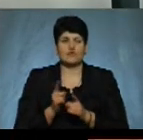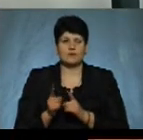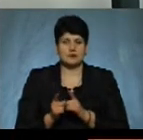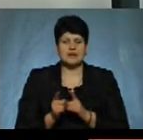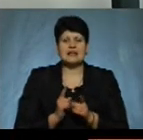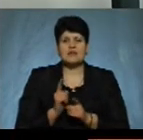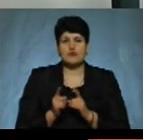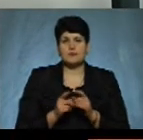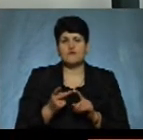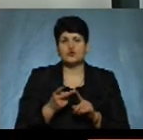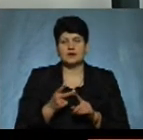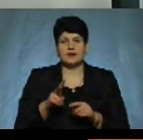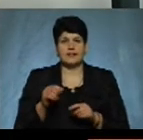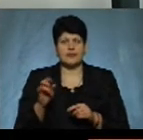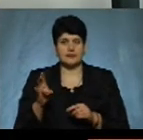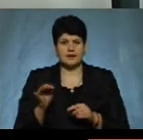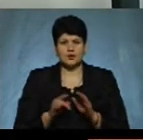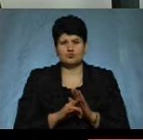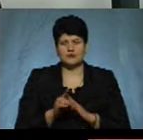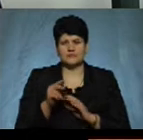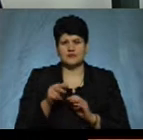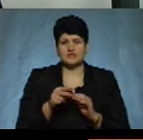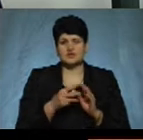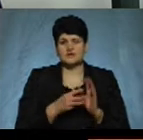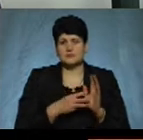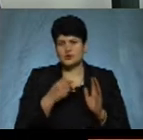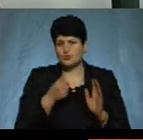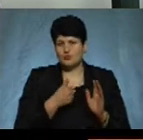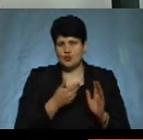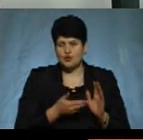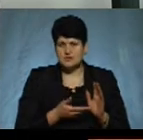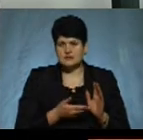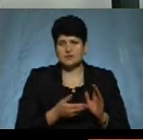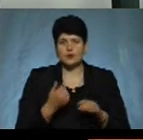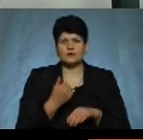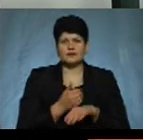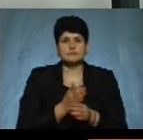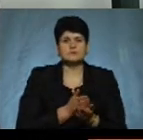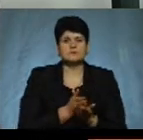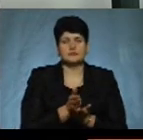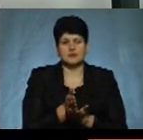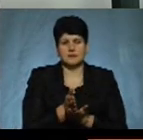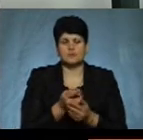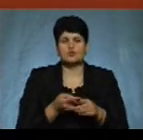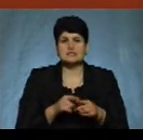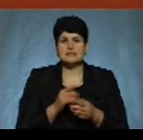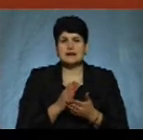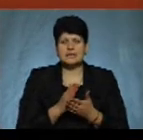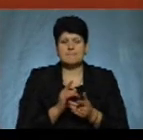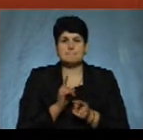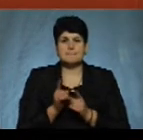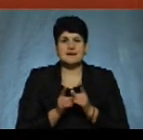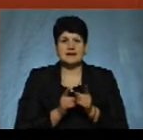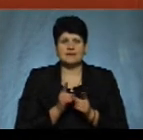реформа вторинної ланки розпочалася ще в 2018 році. Основним напрямком це є перетворення в